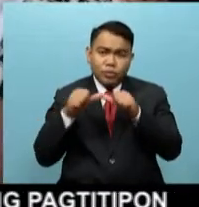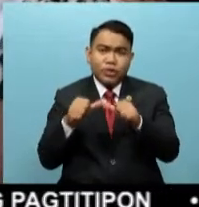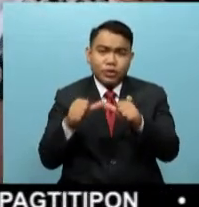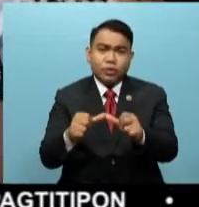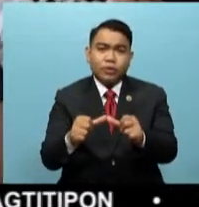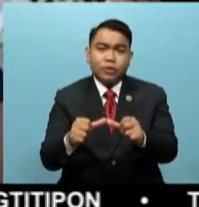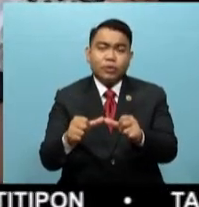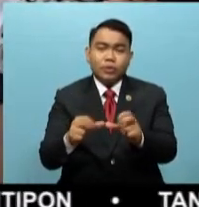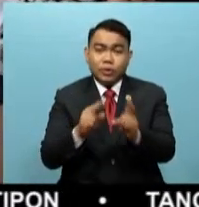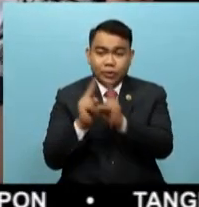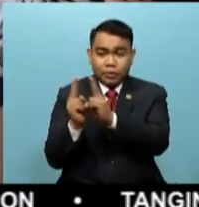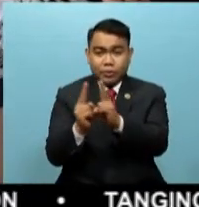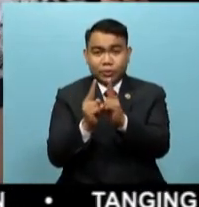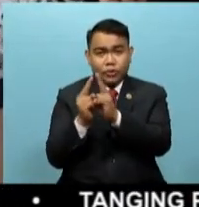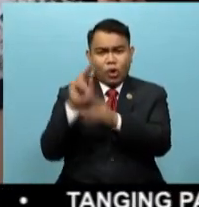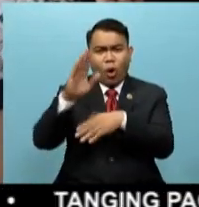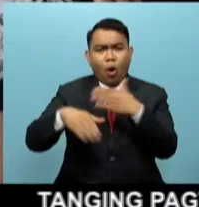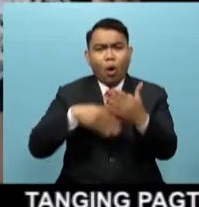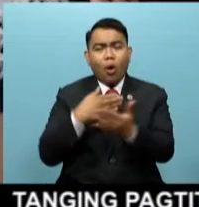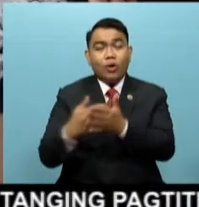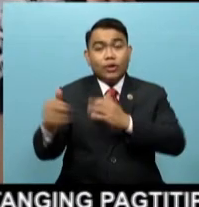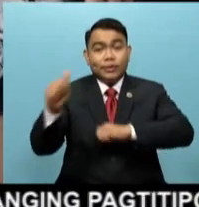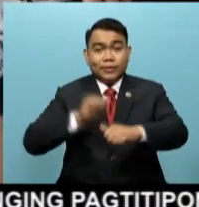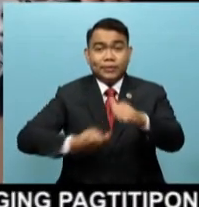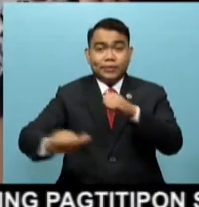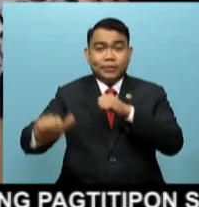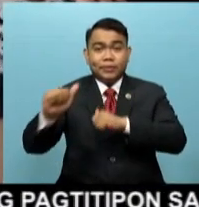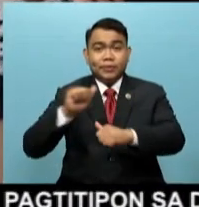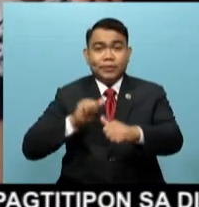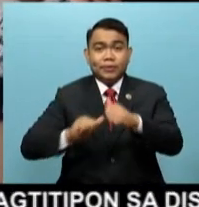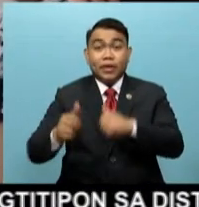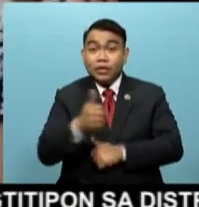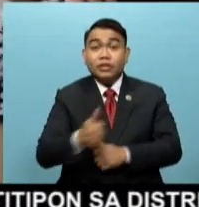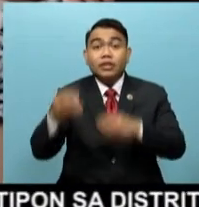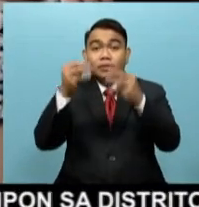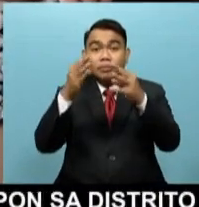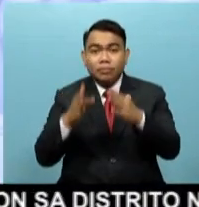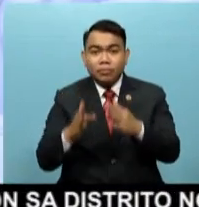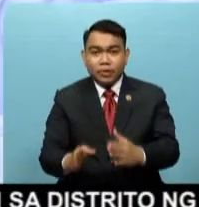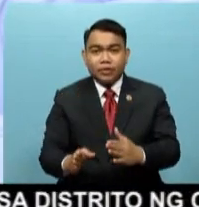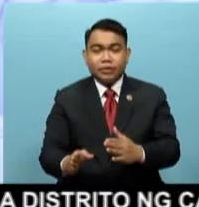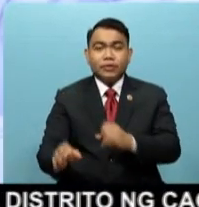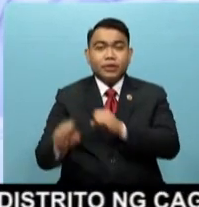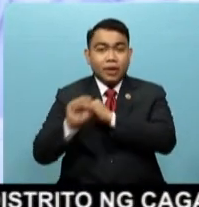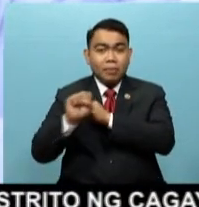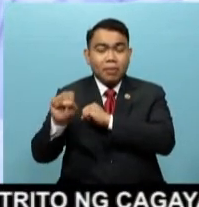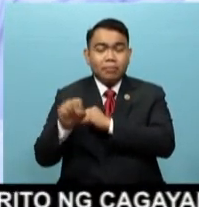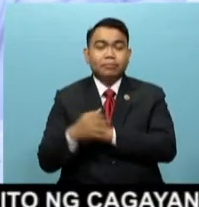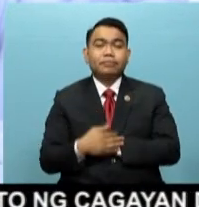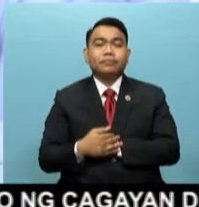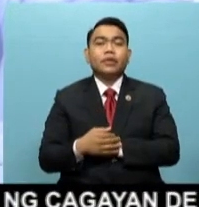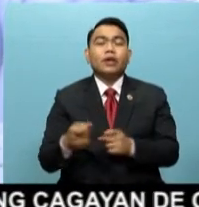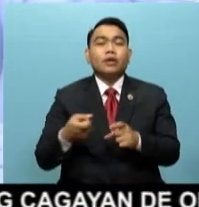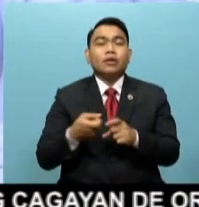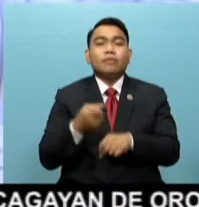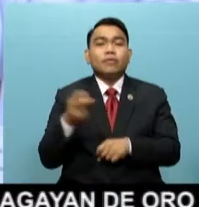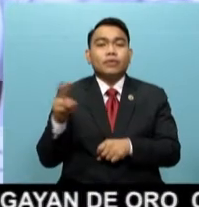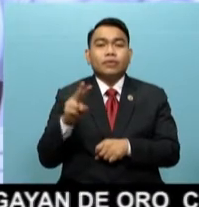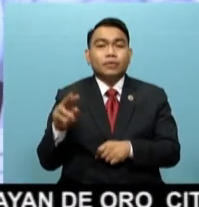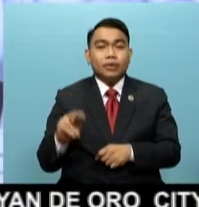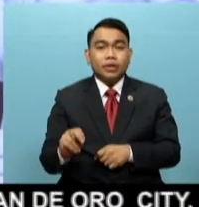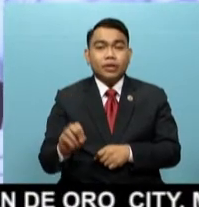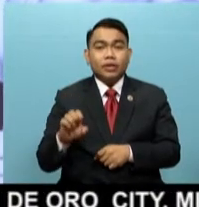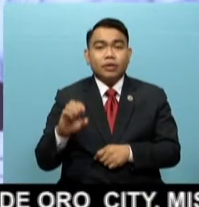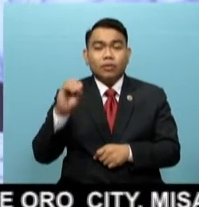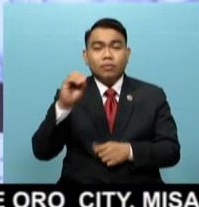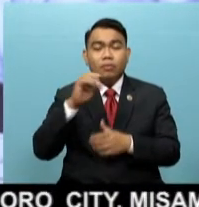makikipagkaisa sa lahat ng aktibidad na kanila pong inilulunsad. Mula po rito sa Valle de Lidnegros